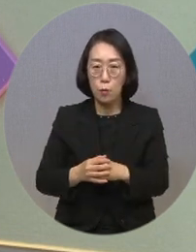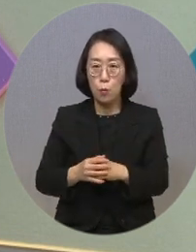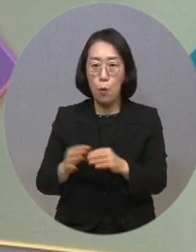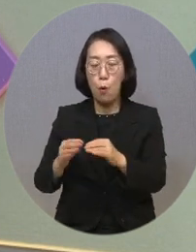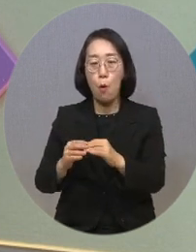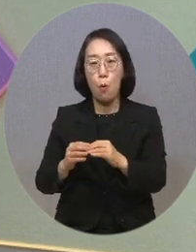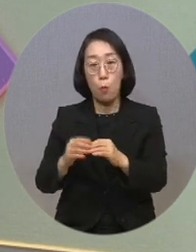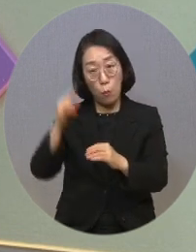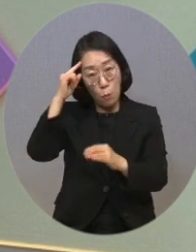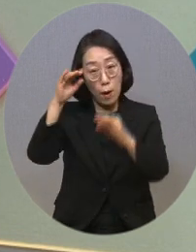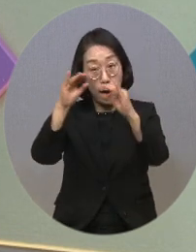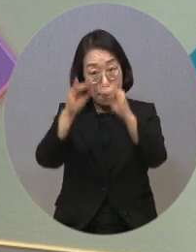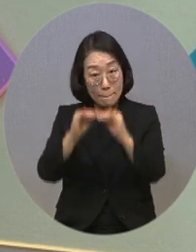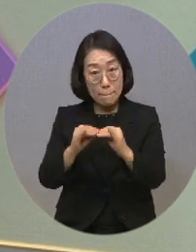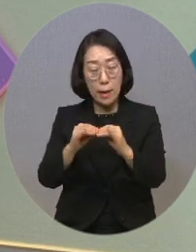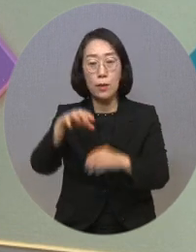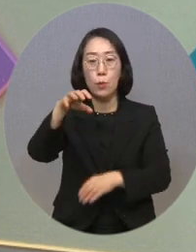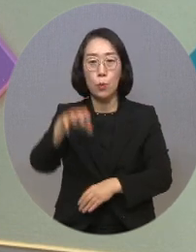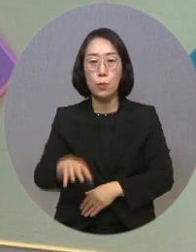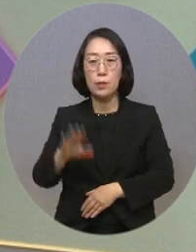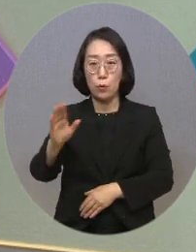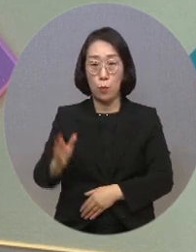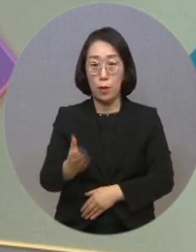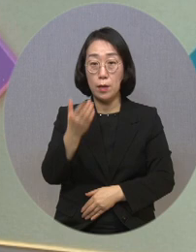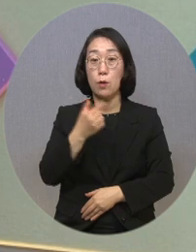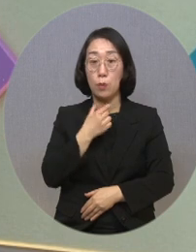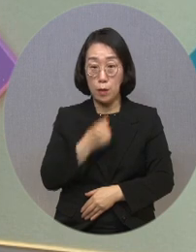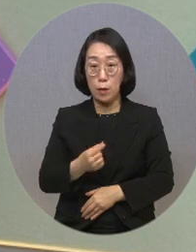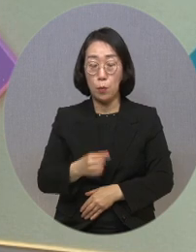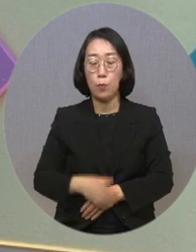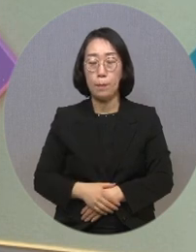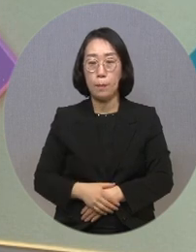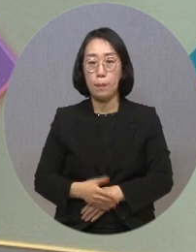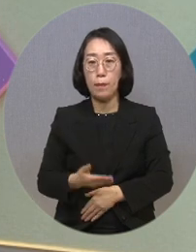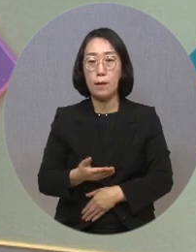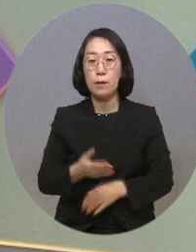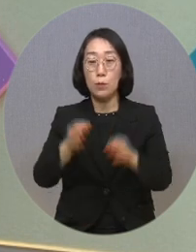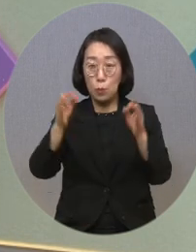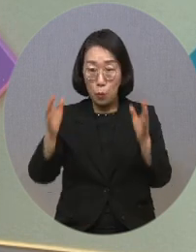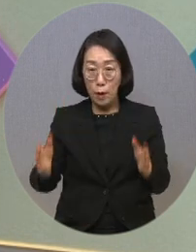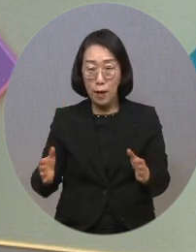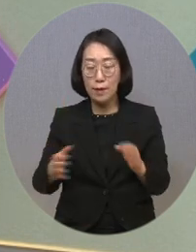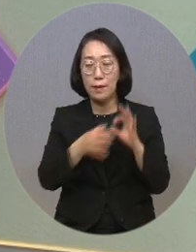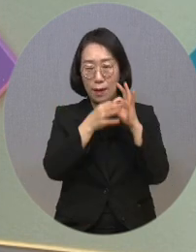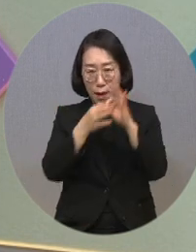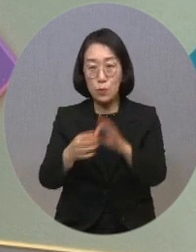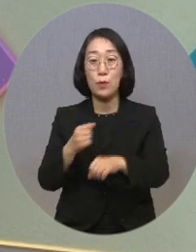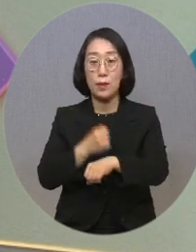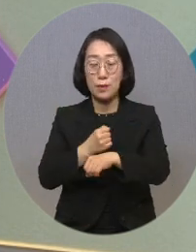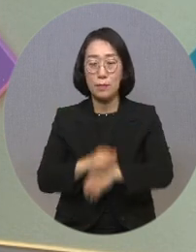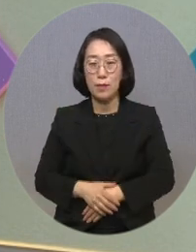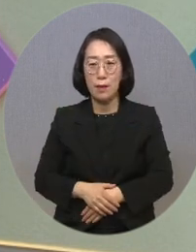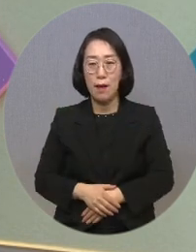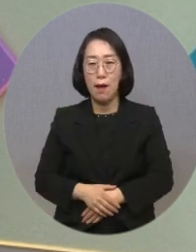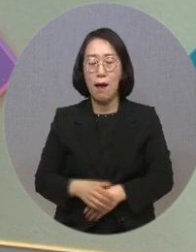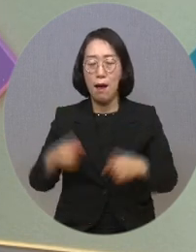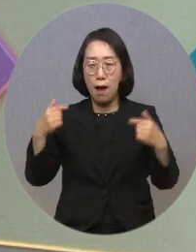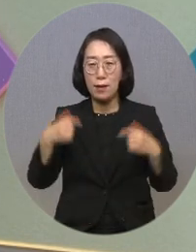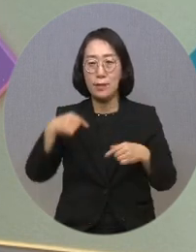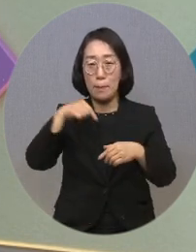의회가 되기를 바라고 있고 그동안 그렇게 노력을 해왔습니다. 여수시 의회 문은